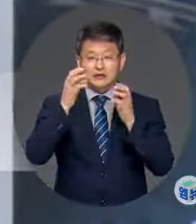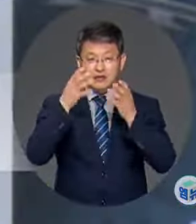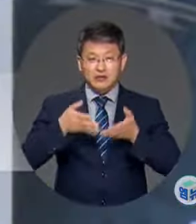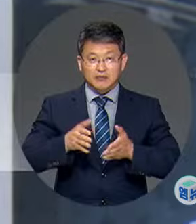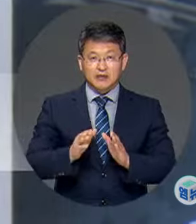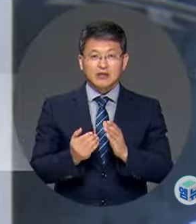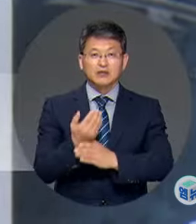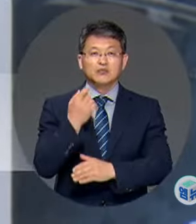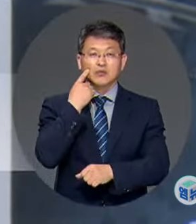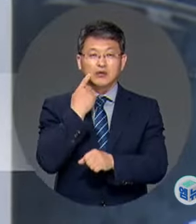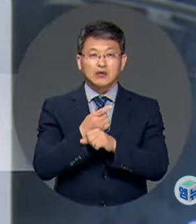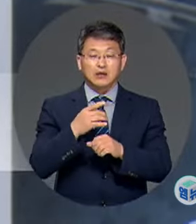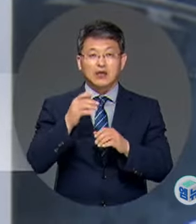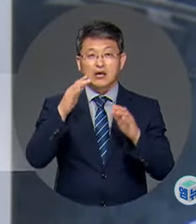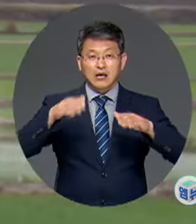가을엔 어미지향